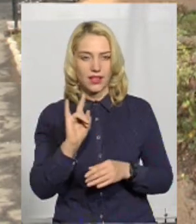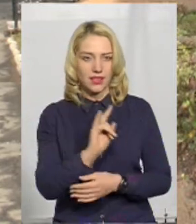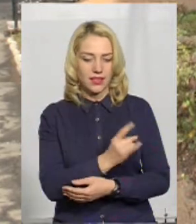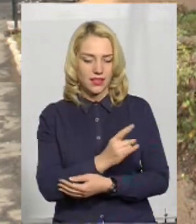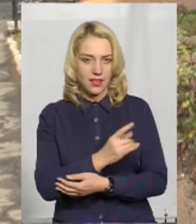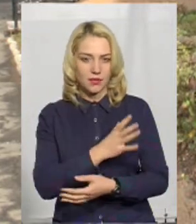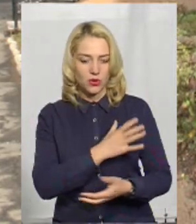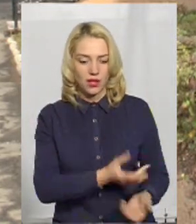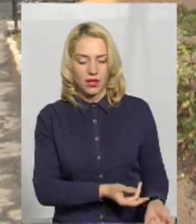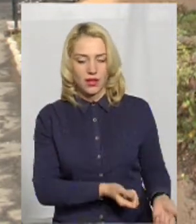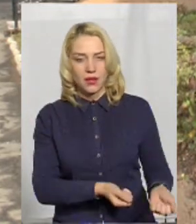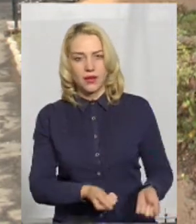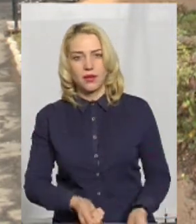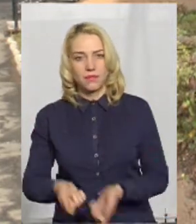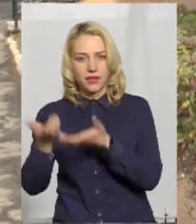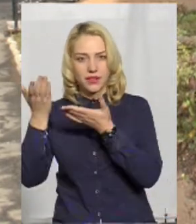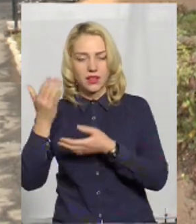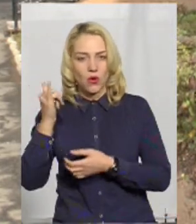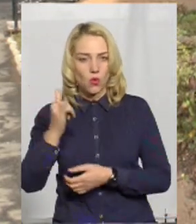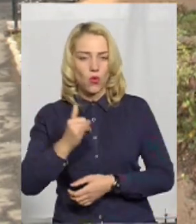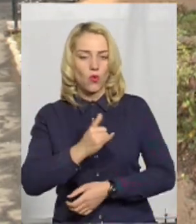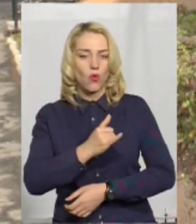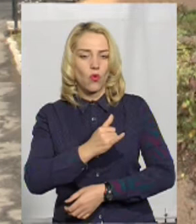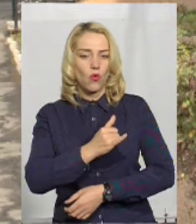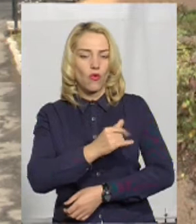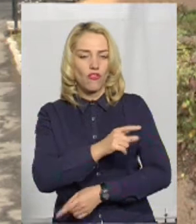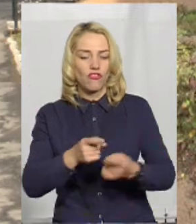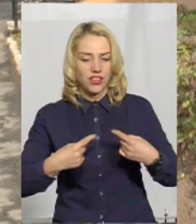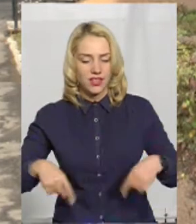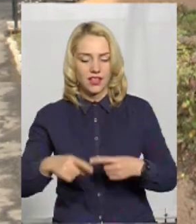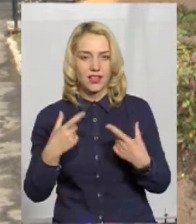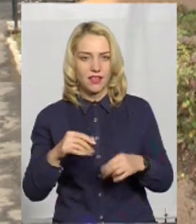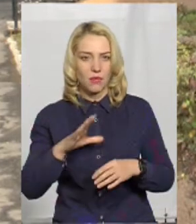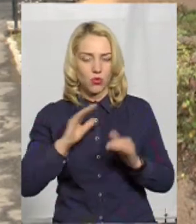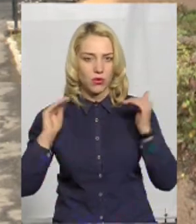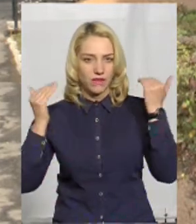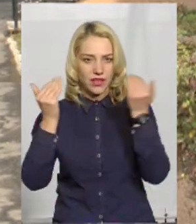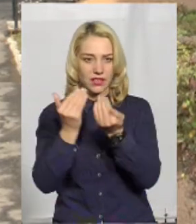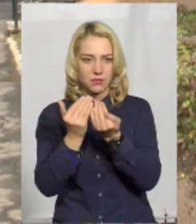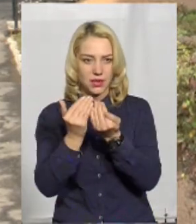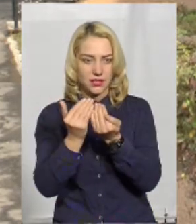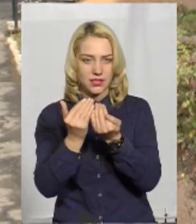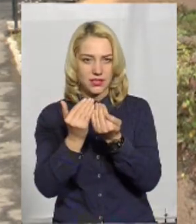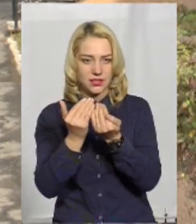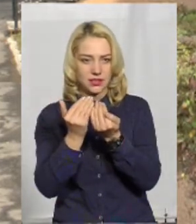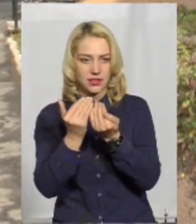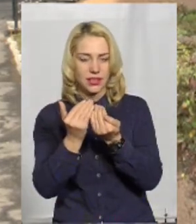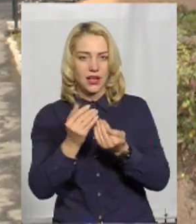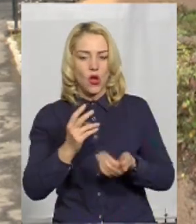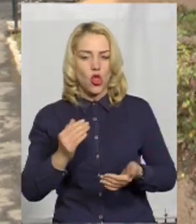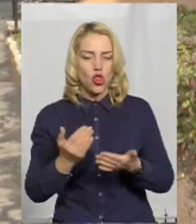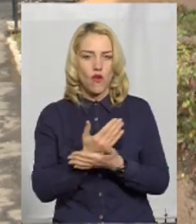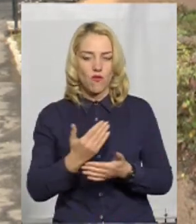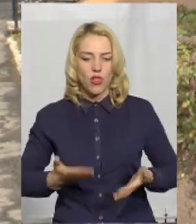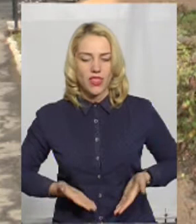у відділення, де знаходилося в палаті інтенсивної терапії, в палаті